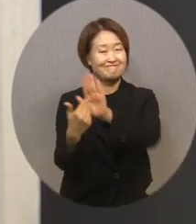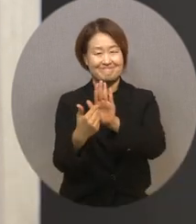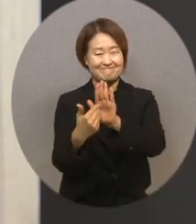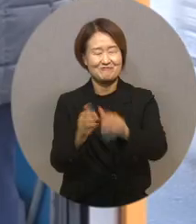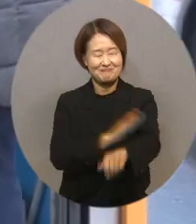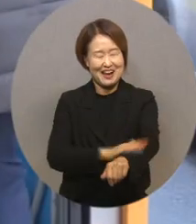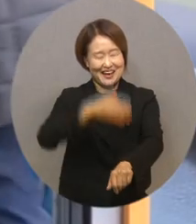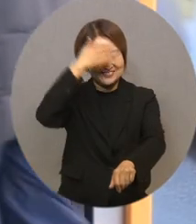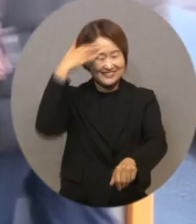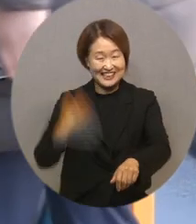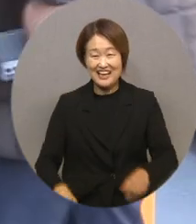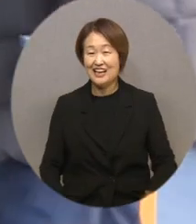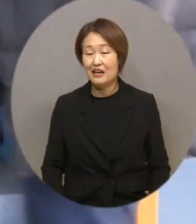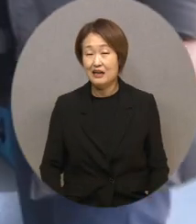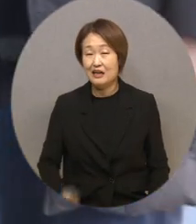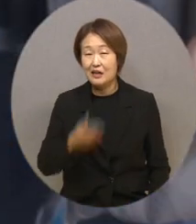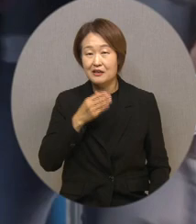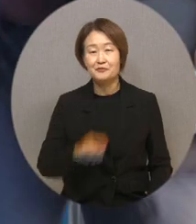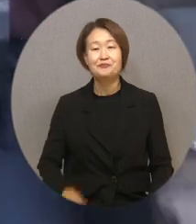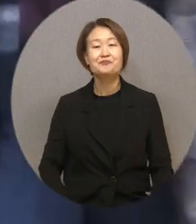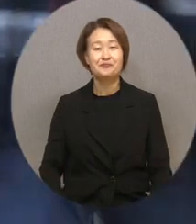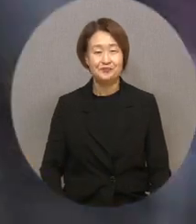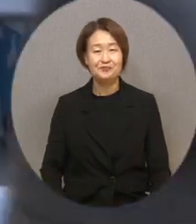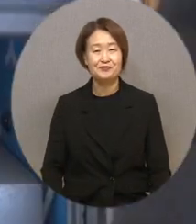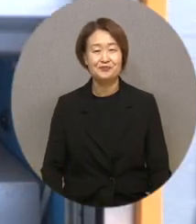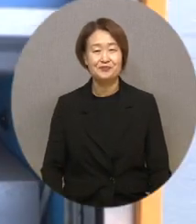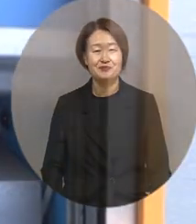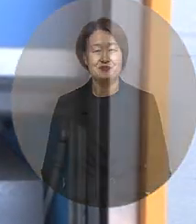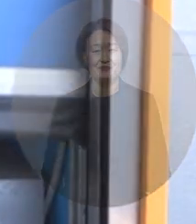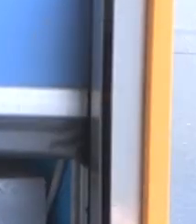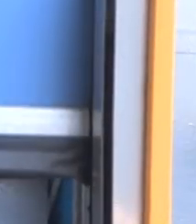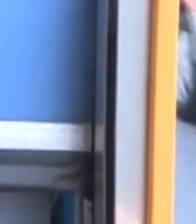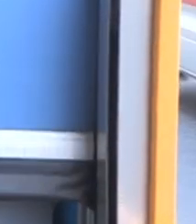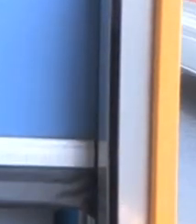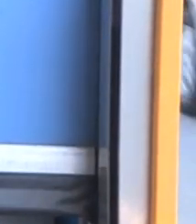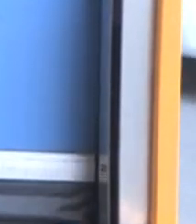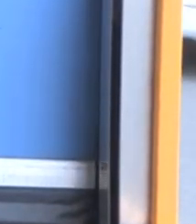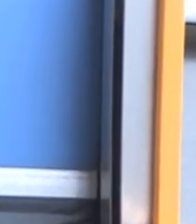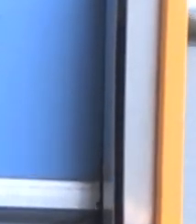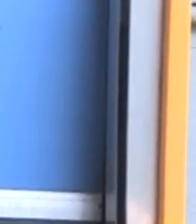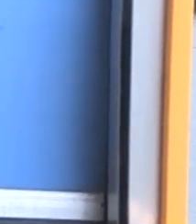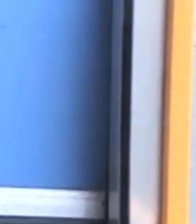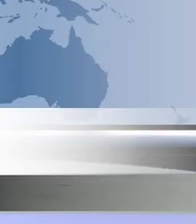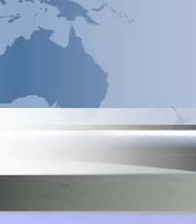방지했습니다. 복지TV 뉴스 정유정입니다.